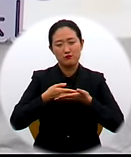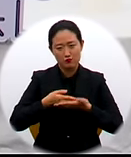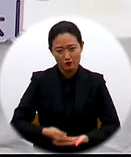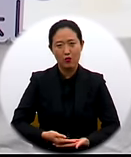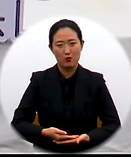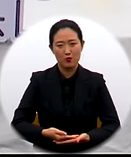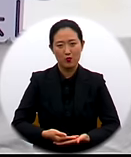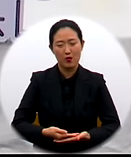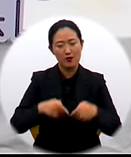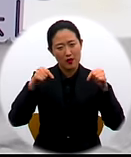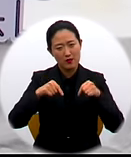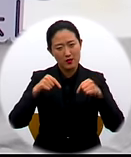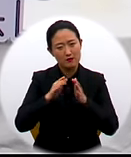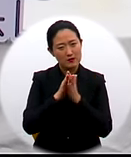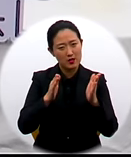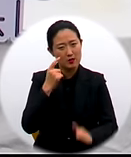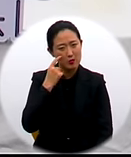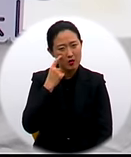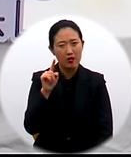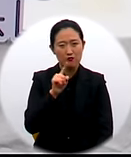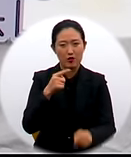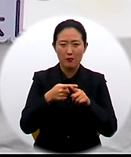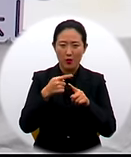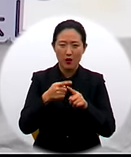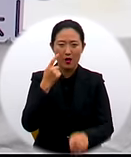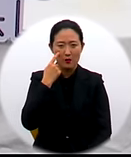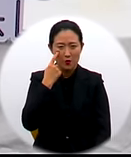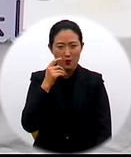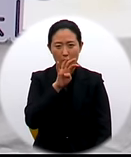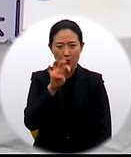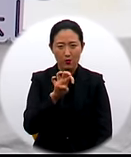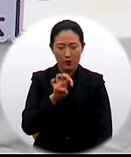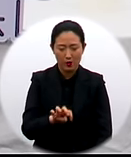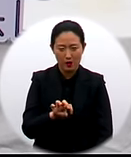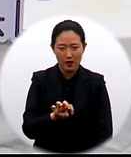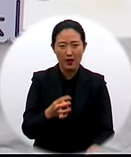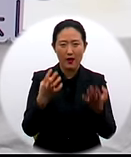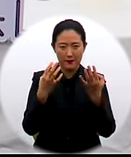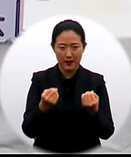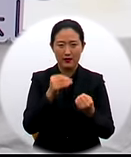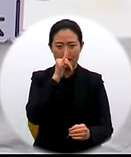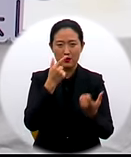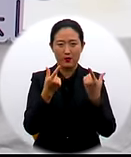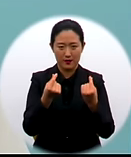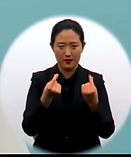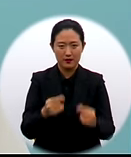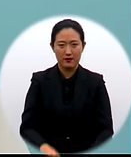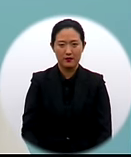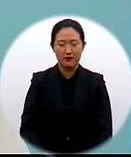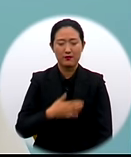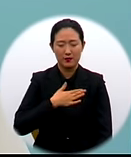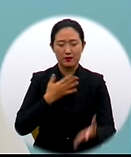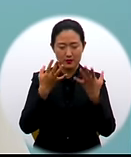무겁고 상담부터 가볼까? 아이한테 무슨 테스트부터 받아볼까? 이런 고민을 많이 하시게 되는 것 같아요.